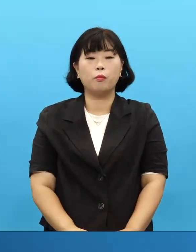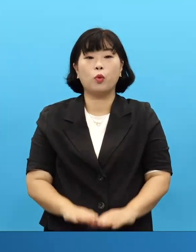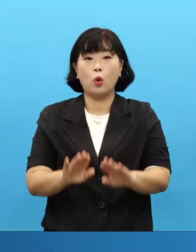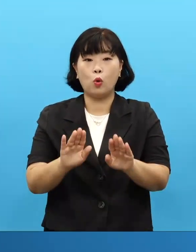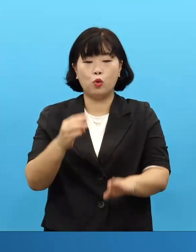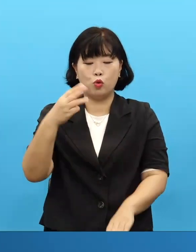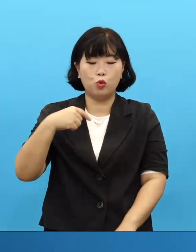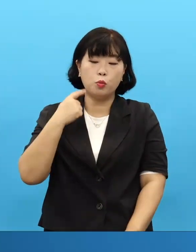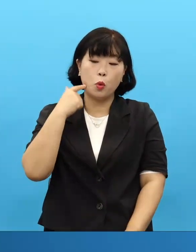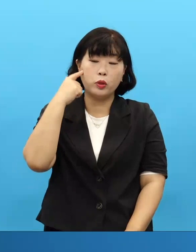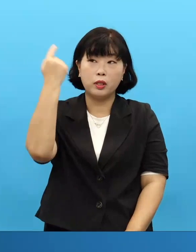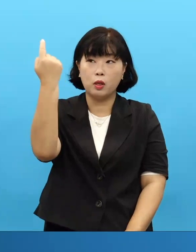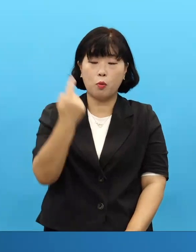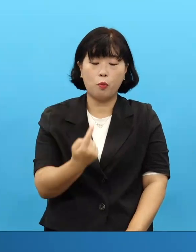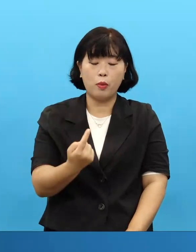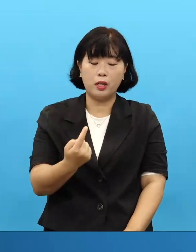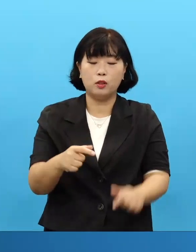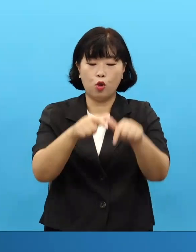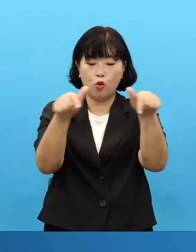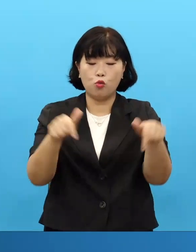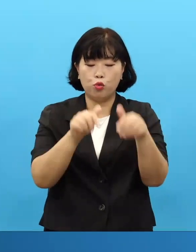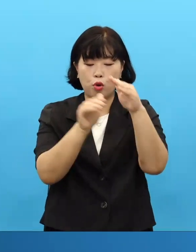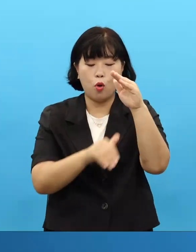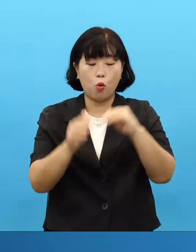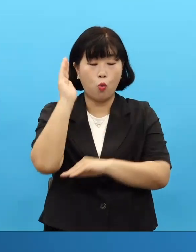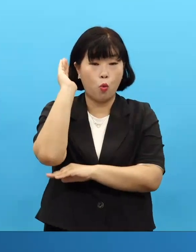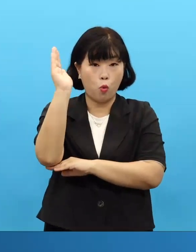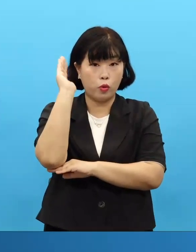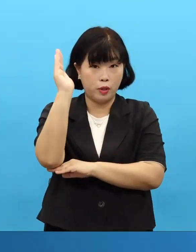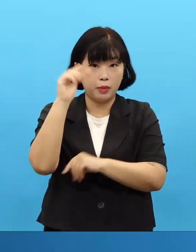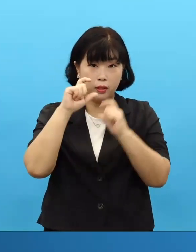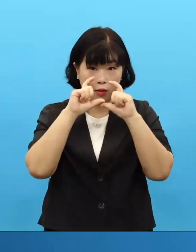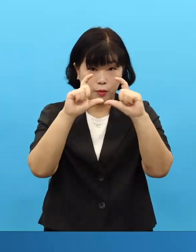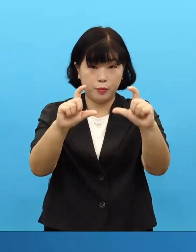유광수 목사님 나오셔서 구역공과 메시지 선포해 주시겠습니다.